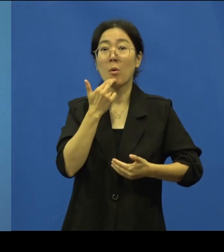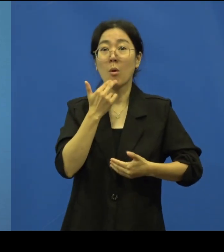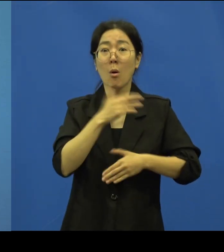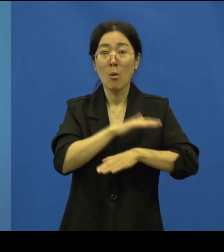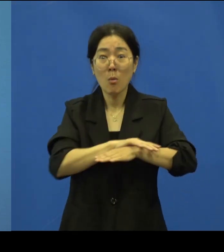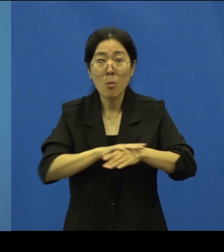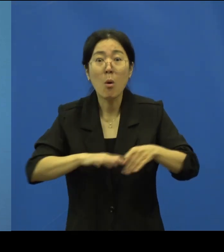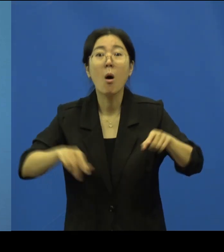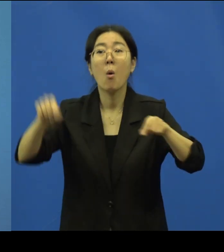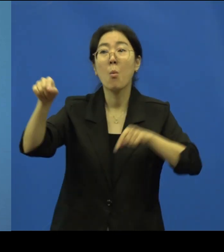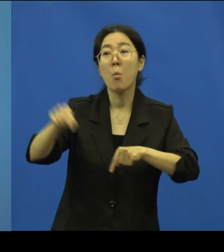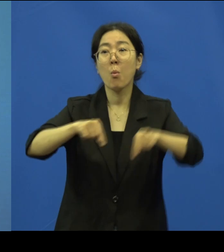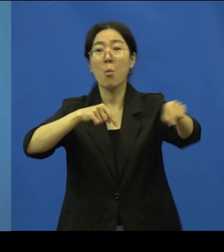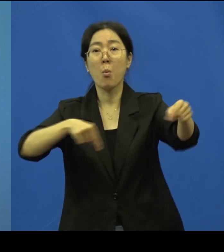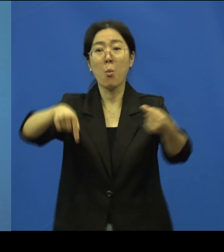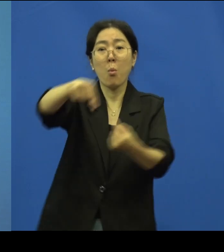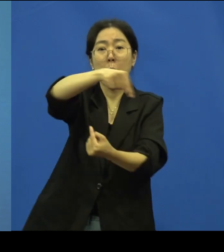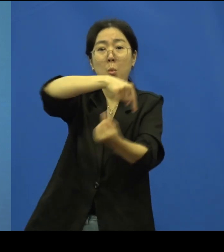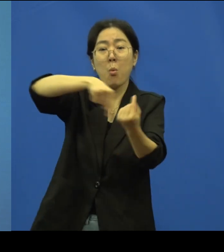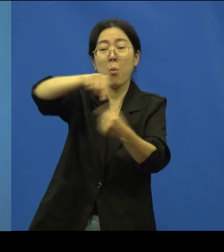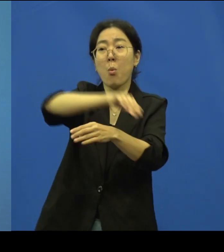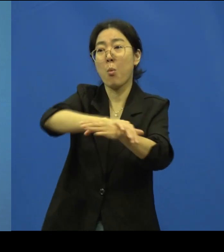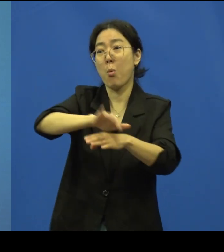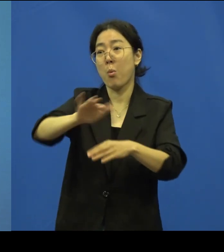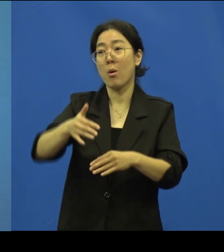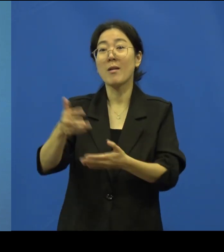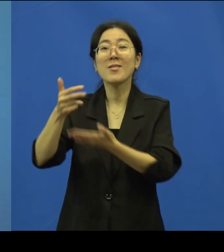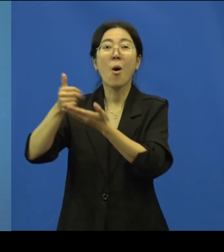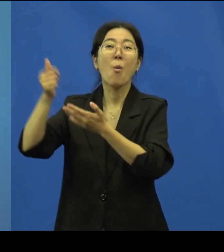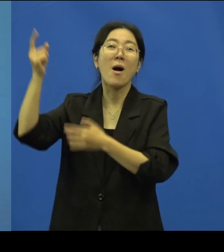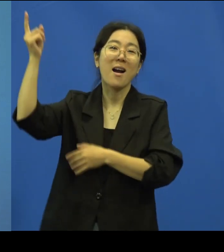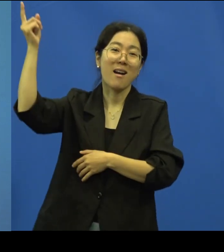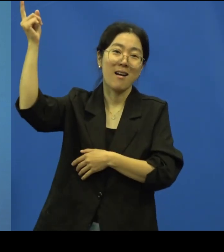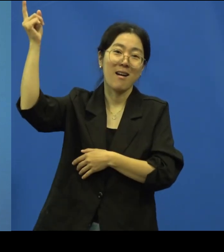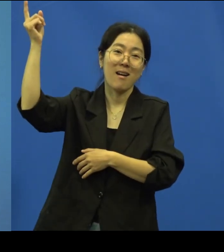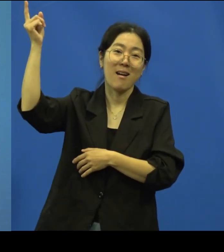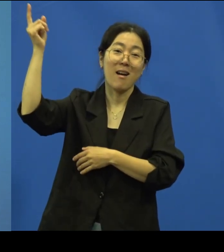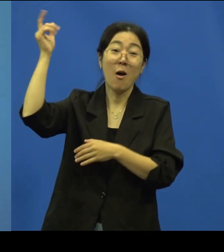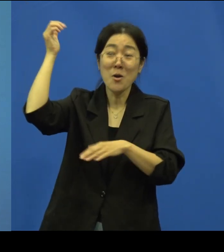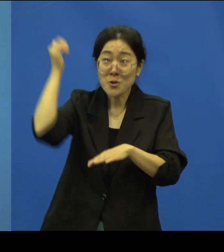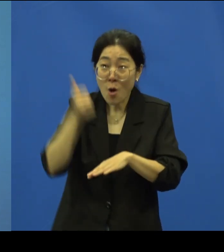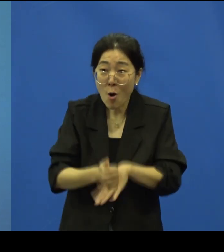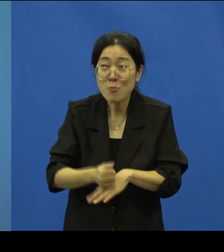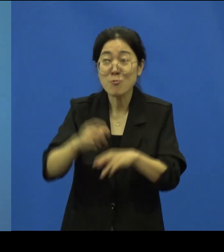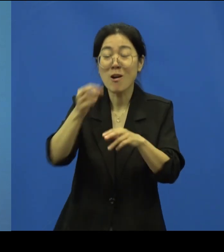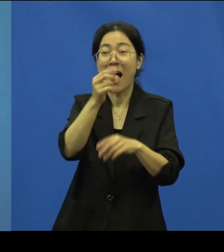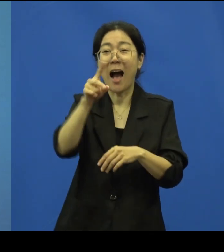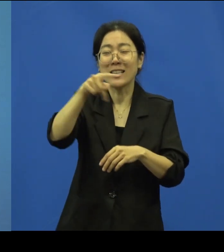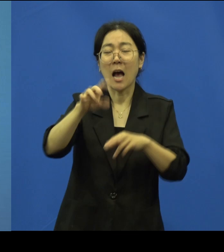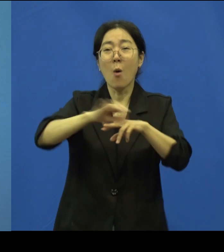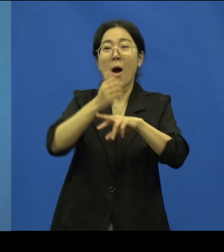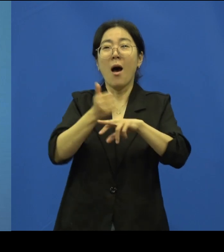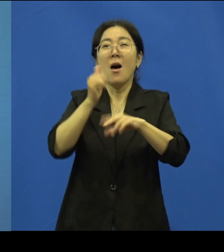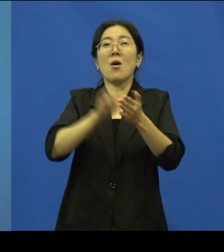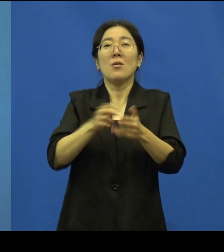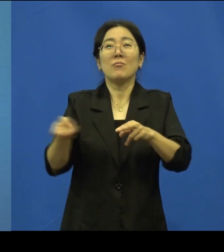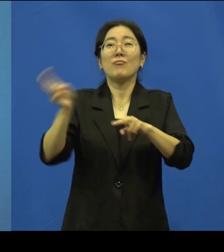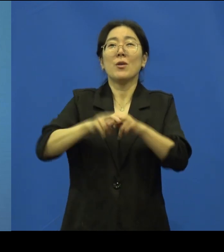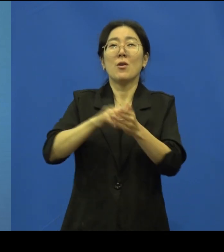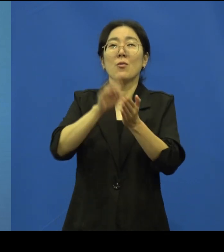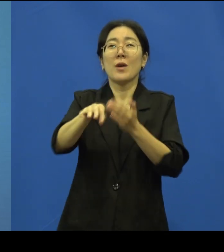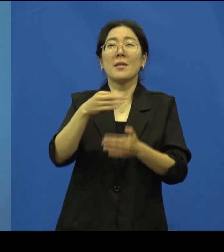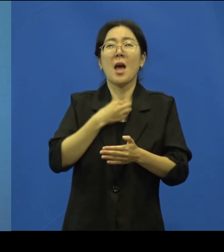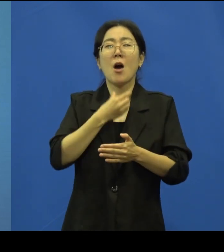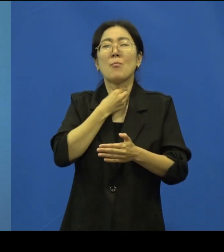평안을 주셨다는 것입니다. 그래서 아사가 꿈꾸었던 모든 것들을 이루게 해주셨다. 오늘 본문 말씀이 바로